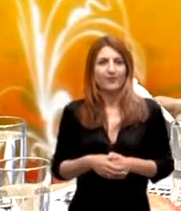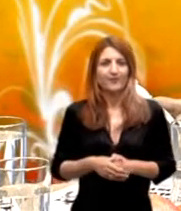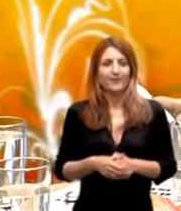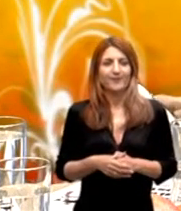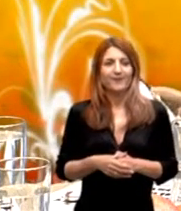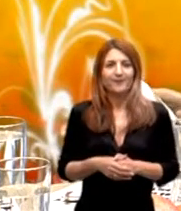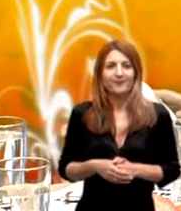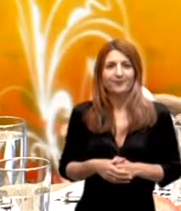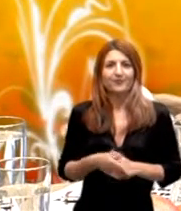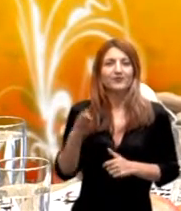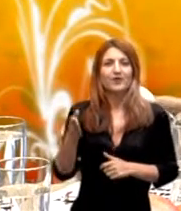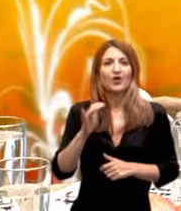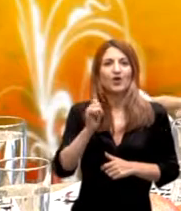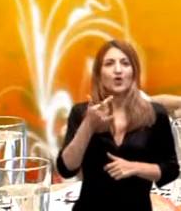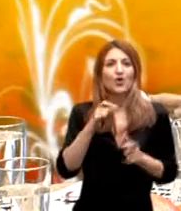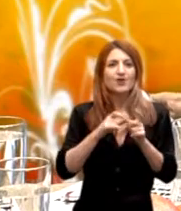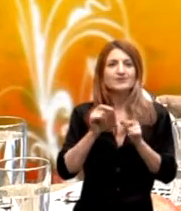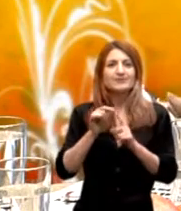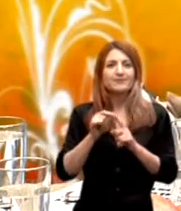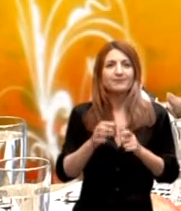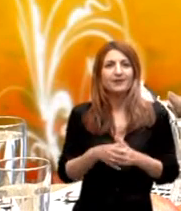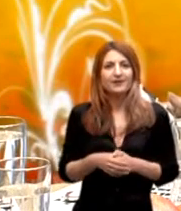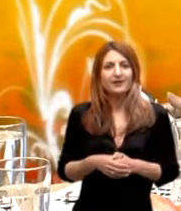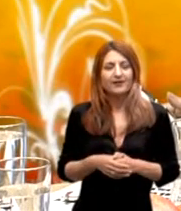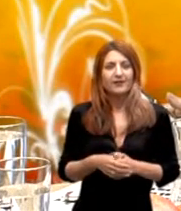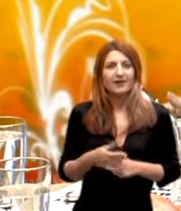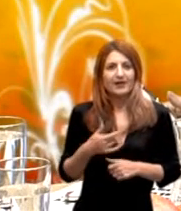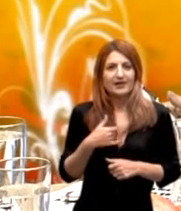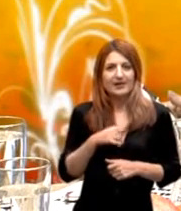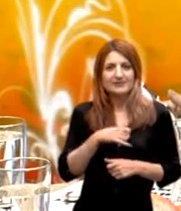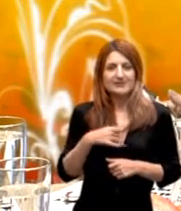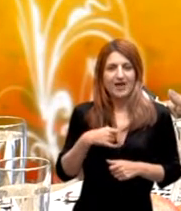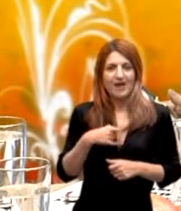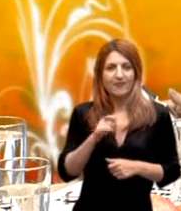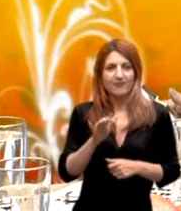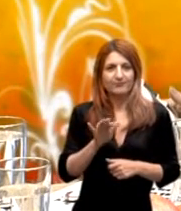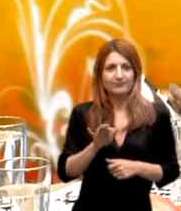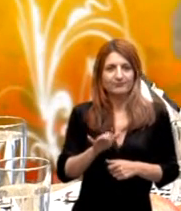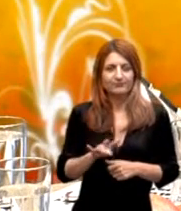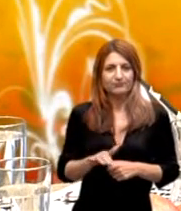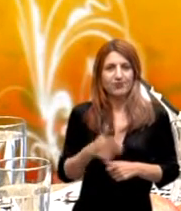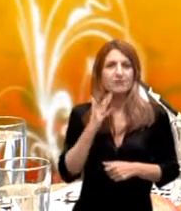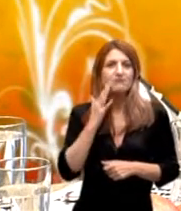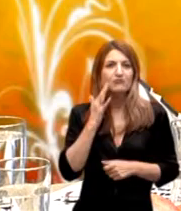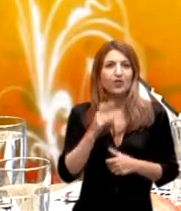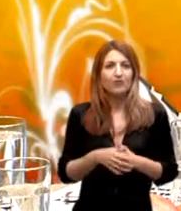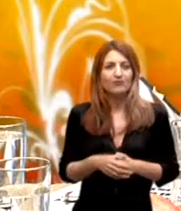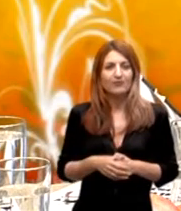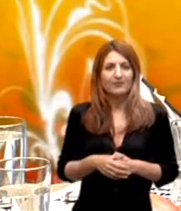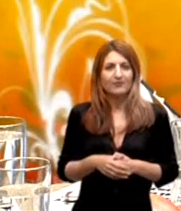Evo, Josip, neš vjerovati, ja sama ukucala brojke. Da? Jer ja